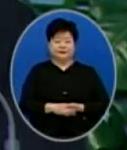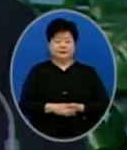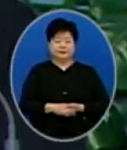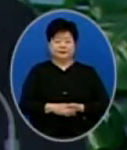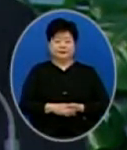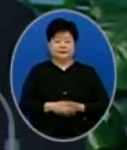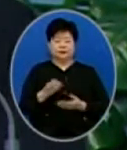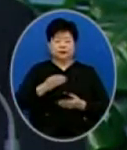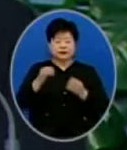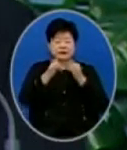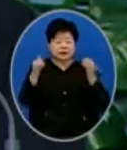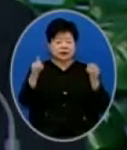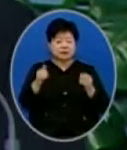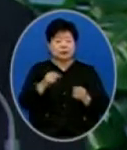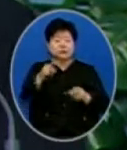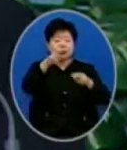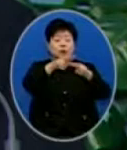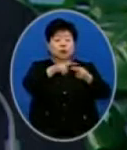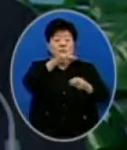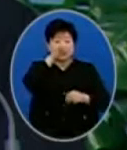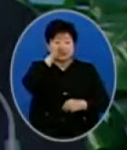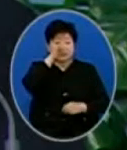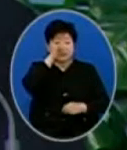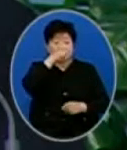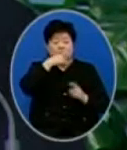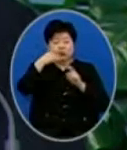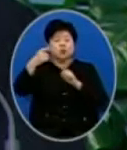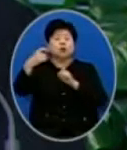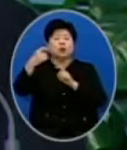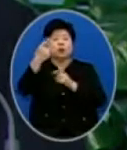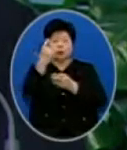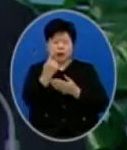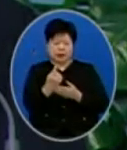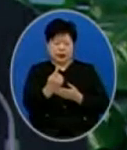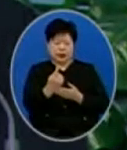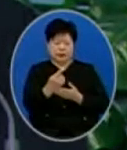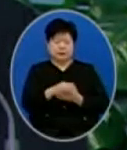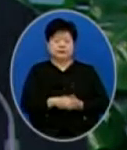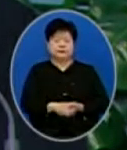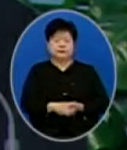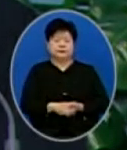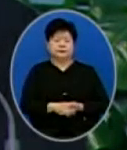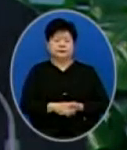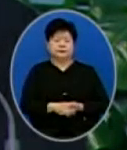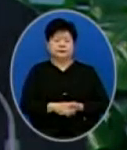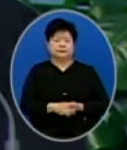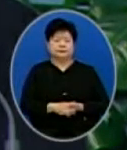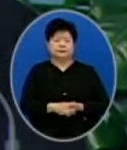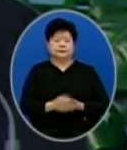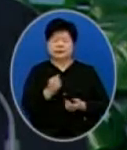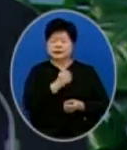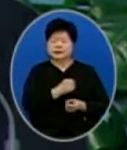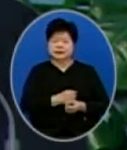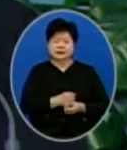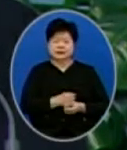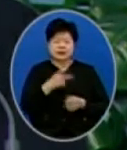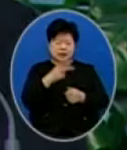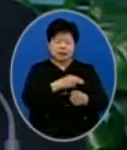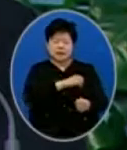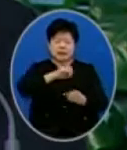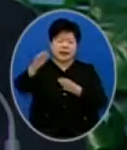공직자들이 어떤 위치에 있을 때 유혹의 손길이 뻗칩니다 단호하게 거절해야 되는데